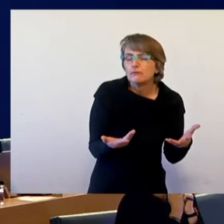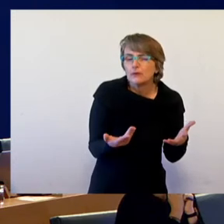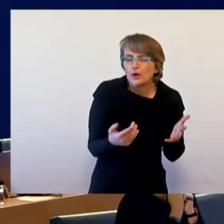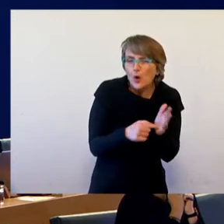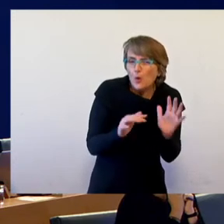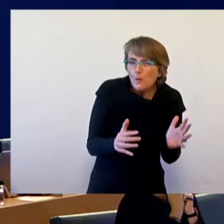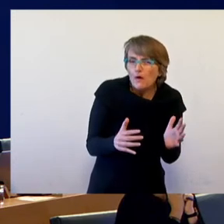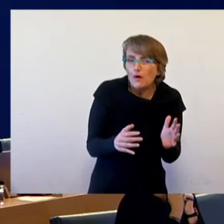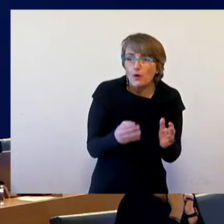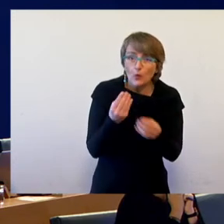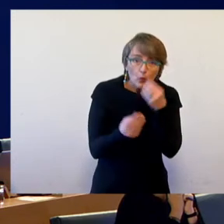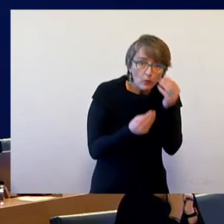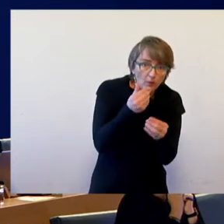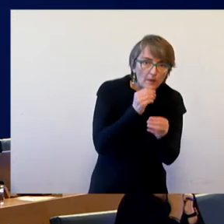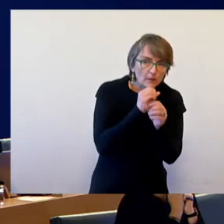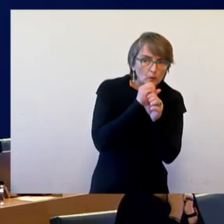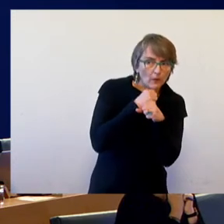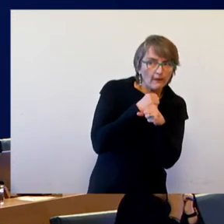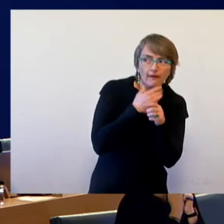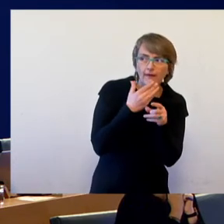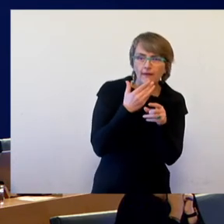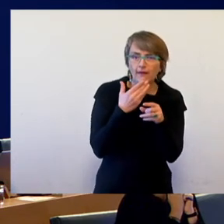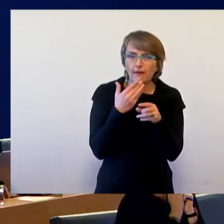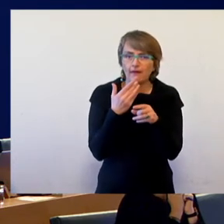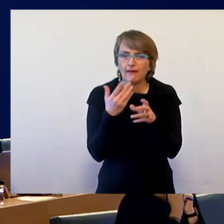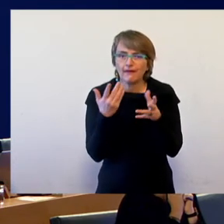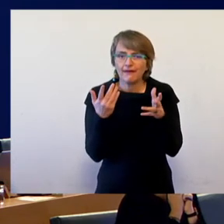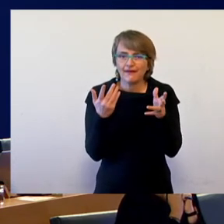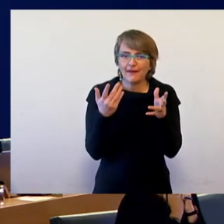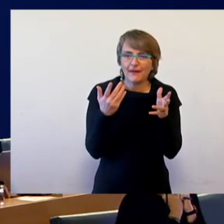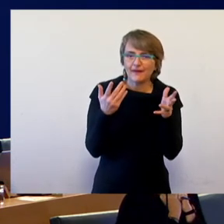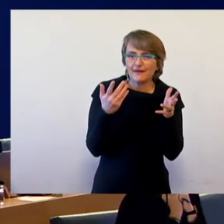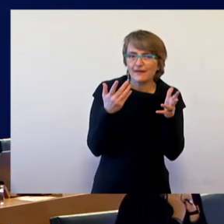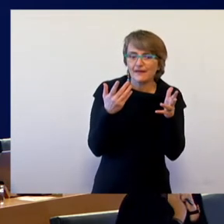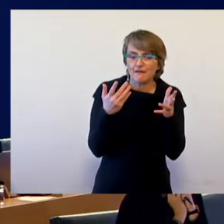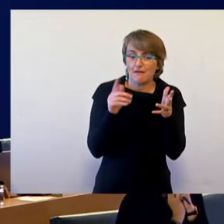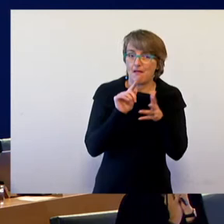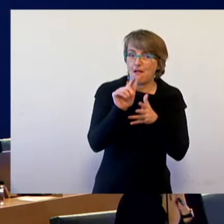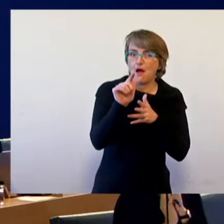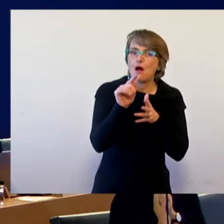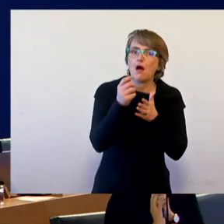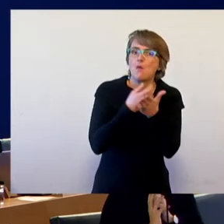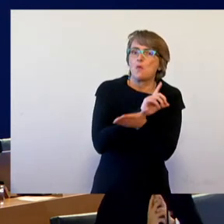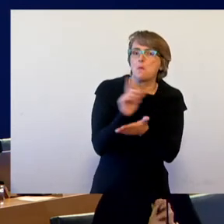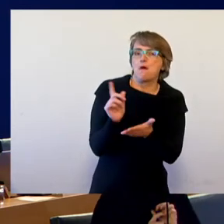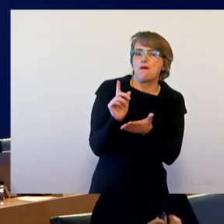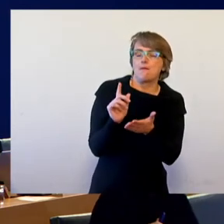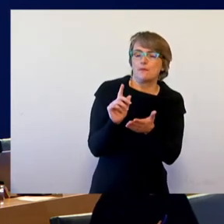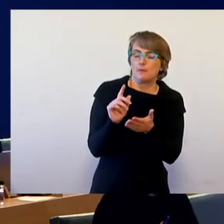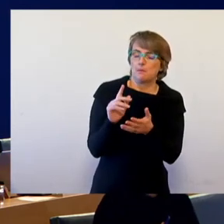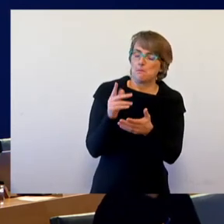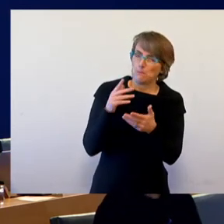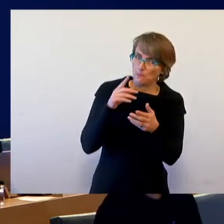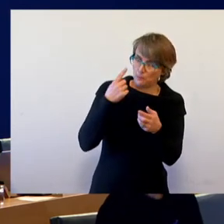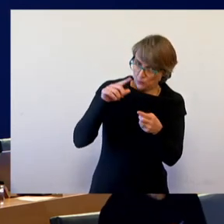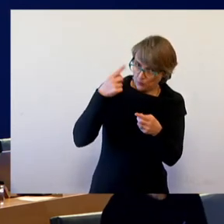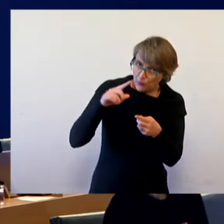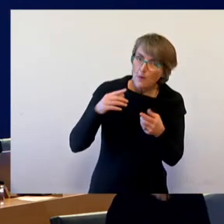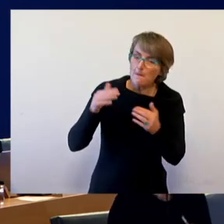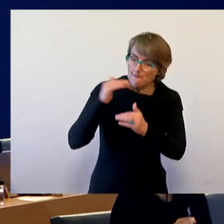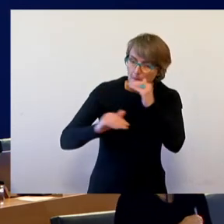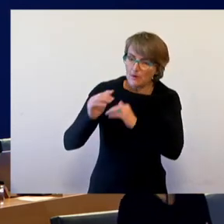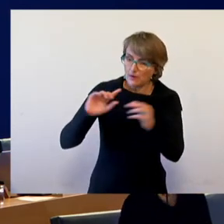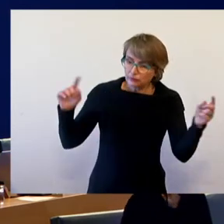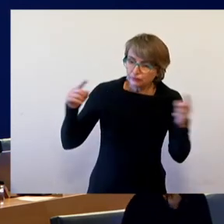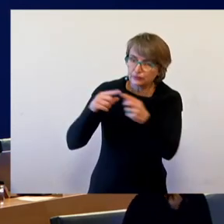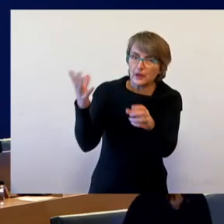un secret pour arriver au bout de votre plan d'investissement, alors j'ai envie de vous